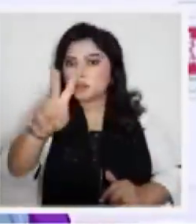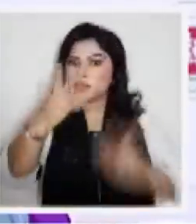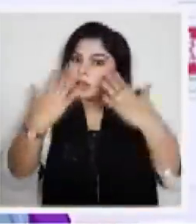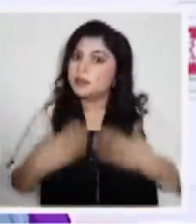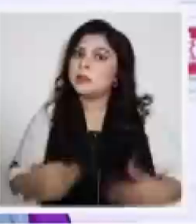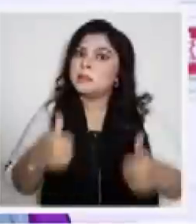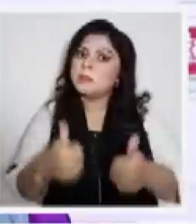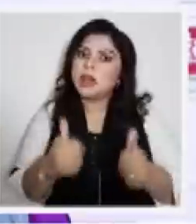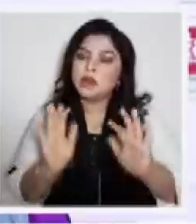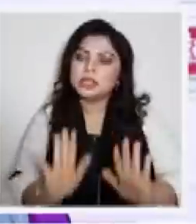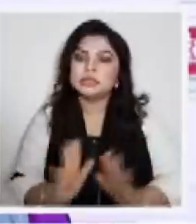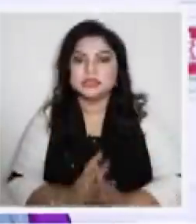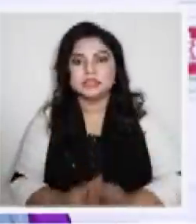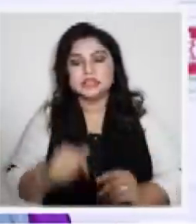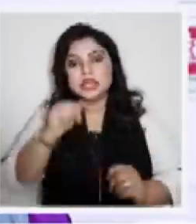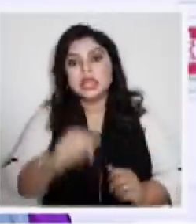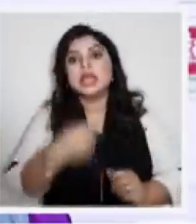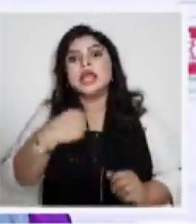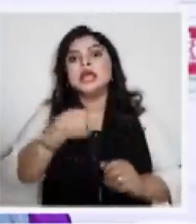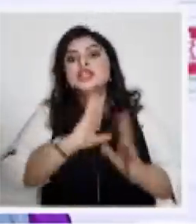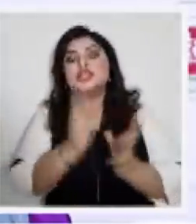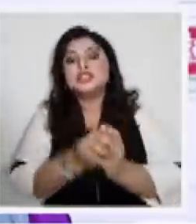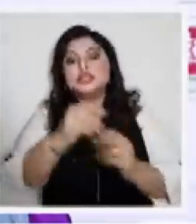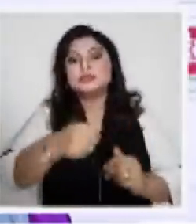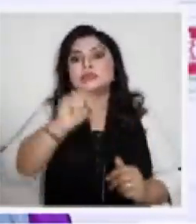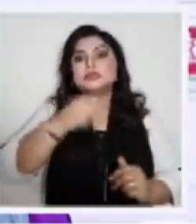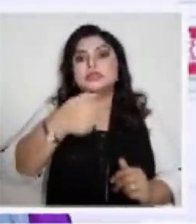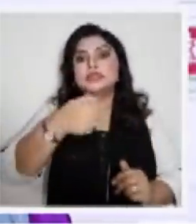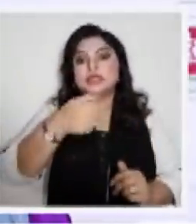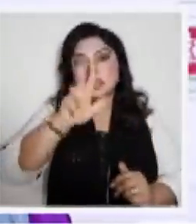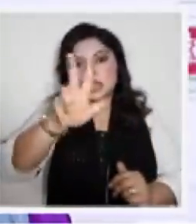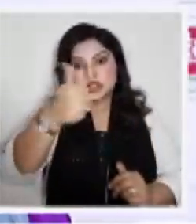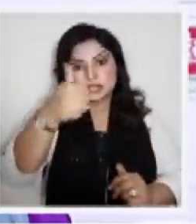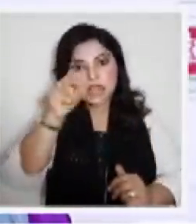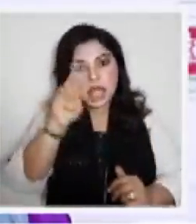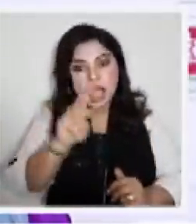24 ঘন্টায় সুস্থ হয়েছেন 1,862 জন এবং এ পর্যন্ত সুস্থ